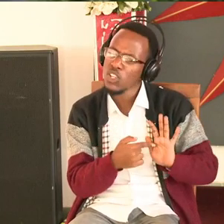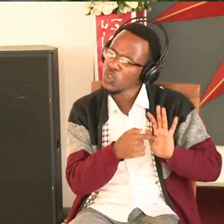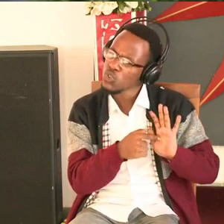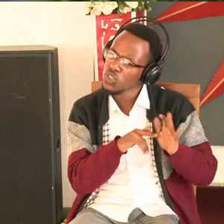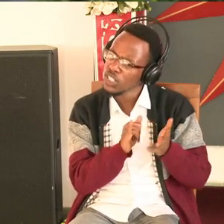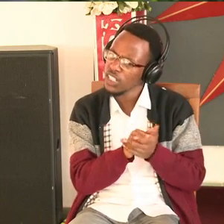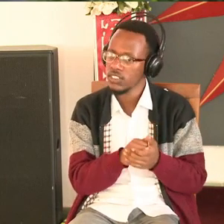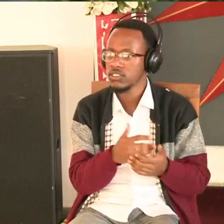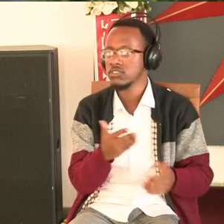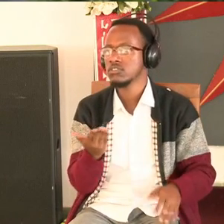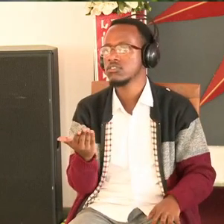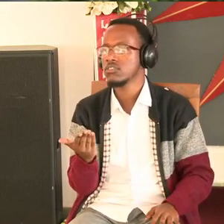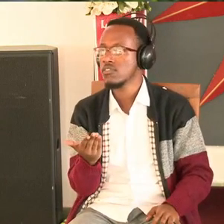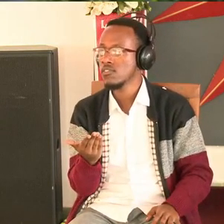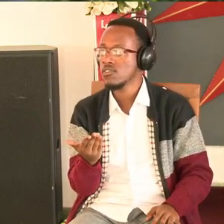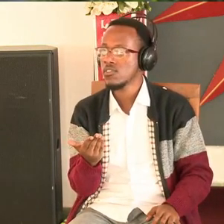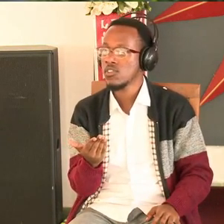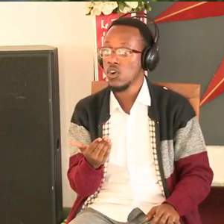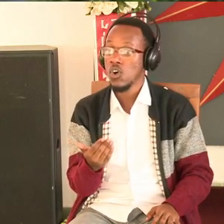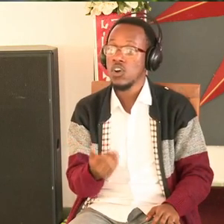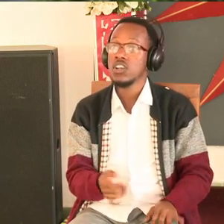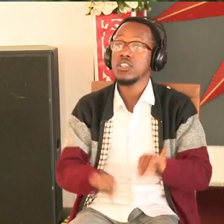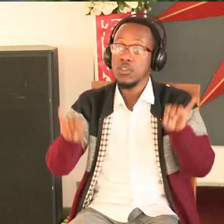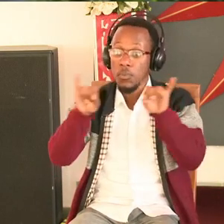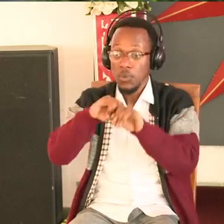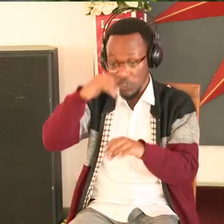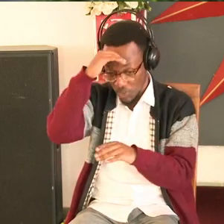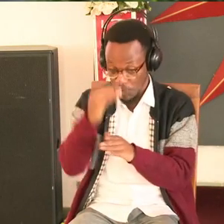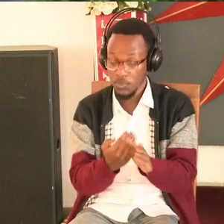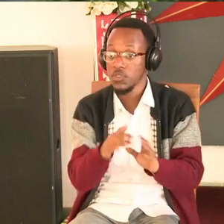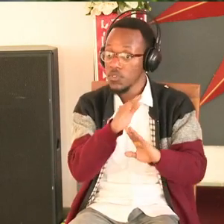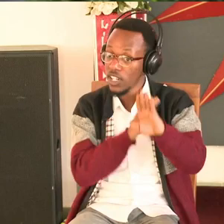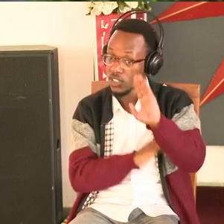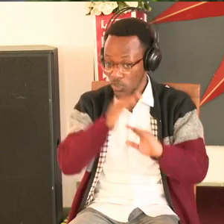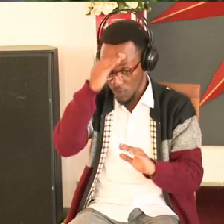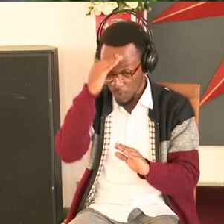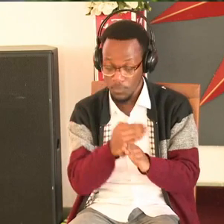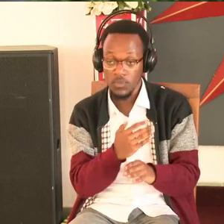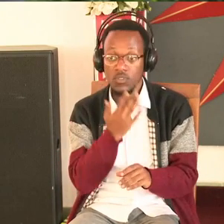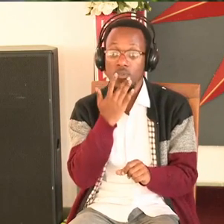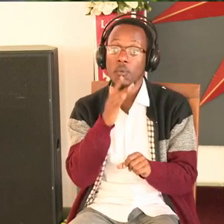icyangombwa cyo kwizera Imana, kwizera muri iki gihe tukizera